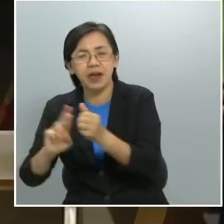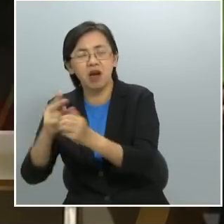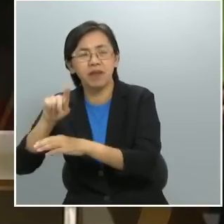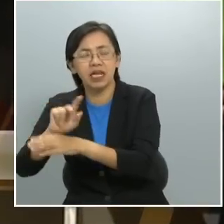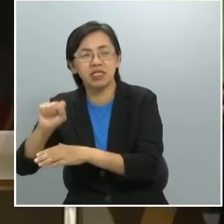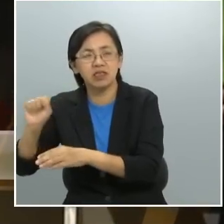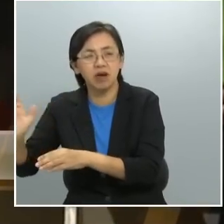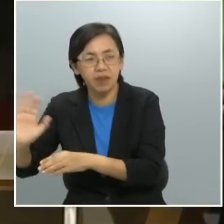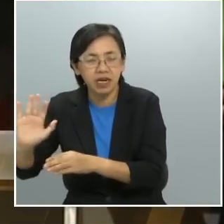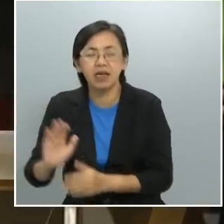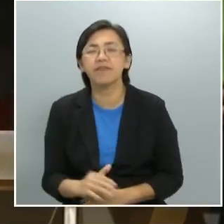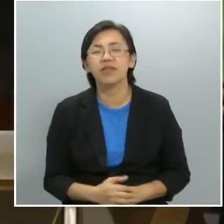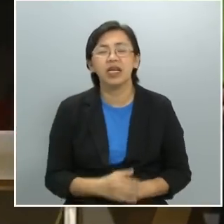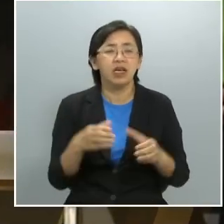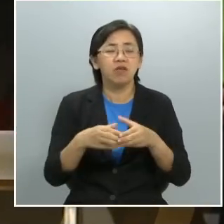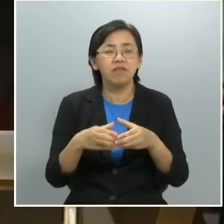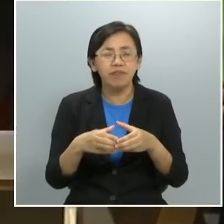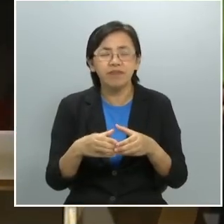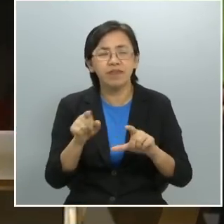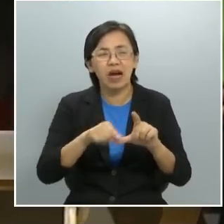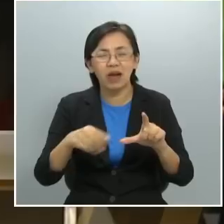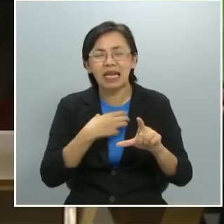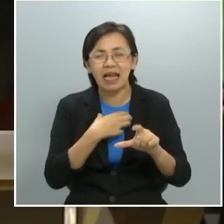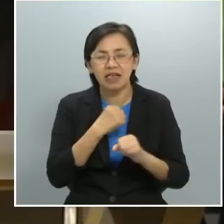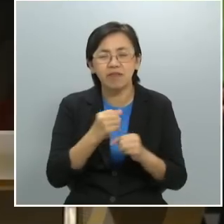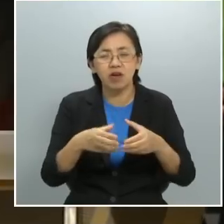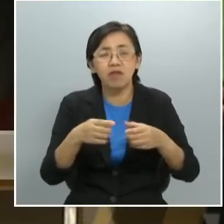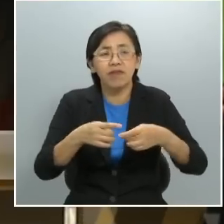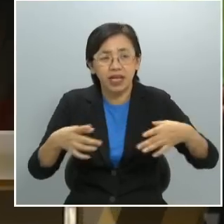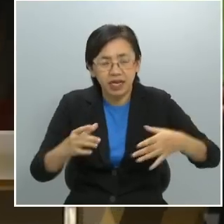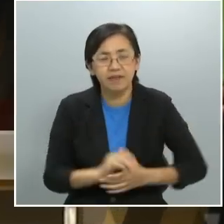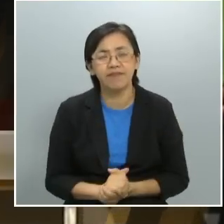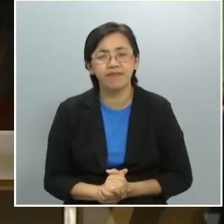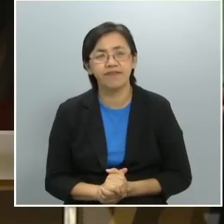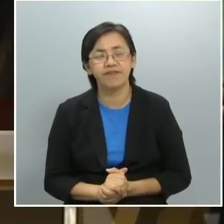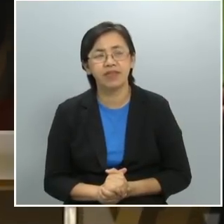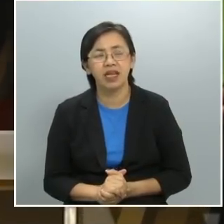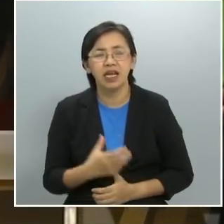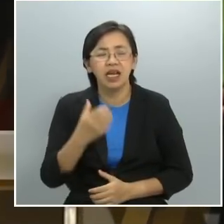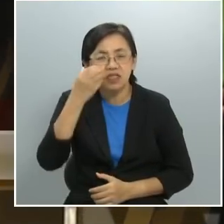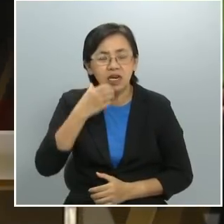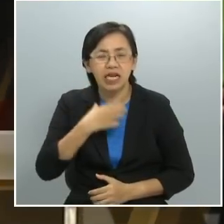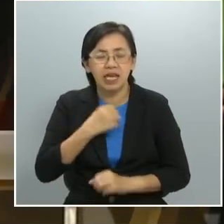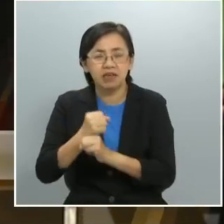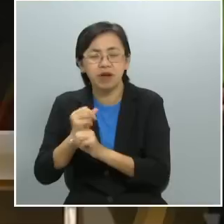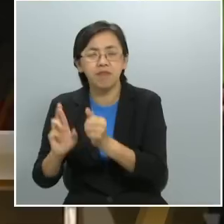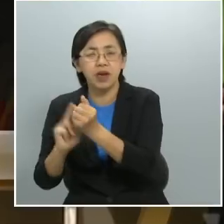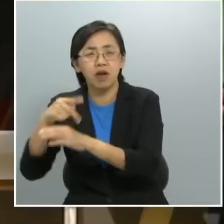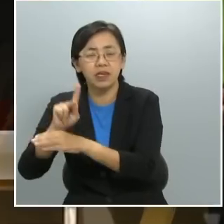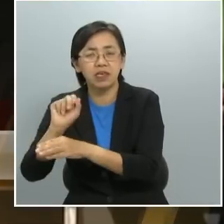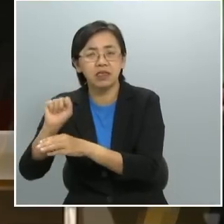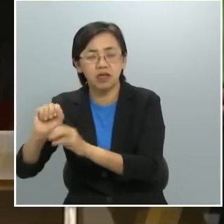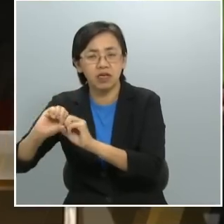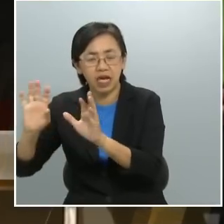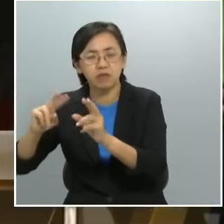รรคก้าวไกลซึ่งเจ้าตัวเองในมุมของปฏิพัฒน์ก็ต้องการทำหน้าที่รองประธานเพื่อให้สภาโปร่งใสมี